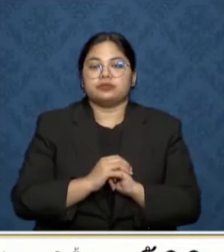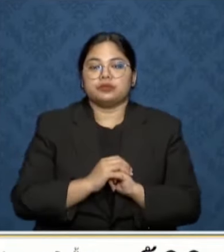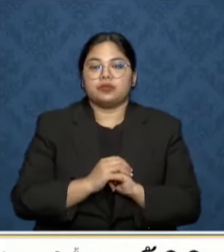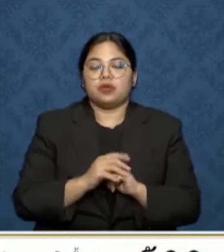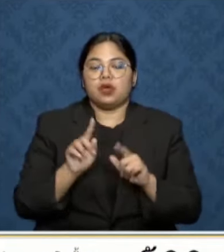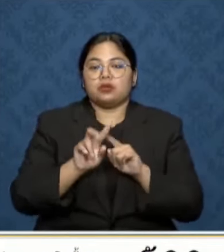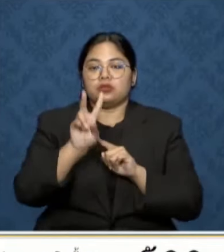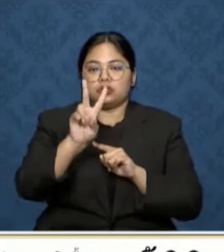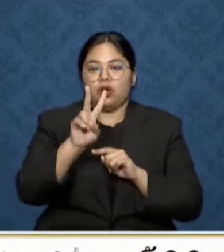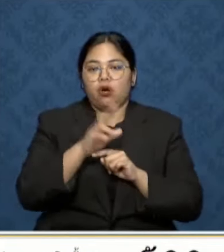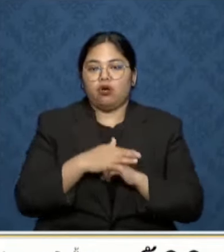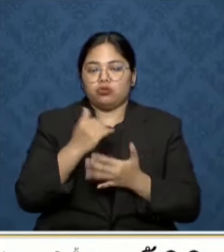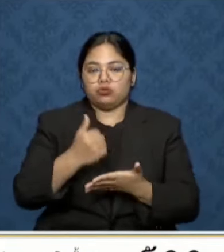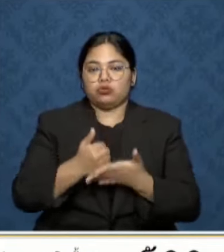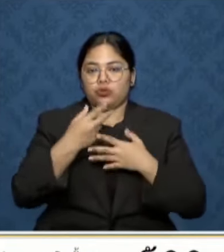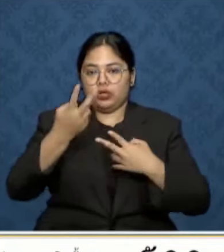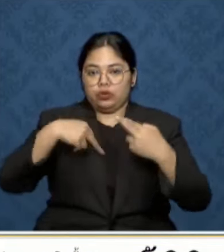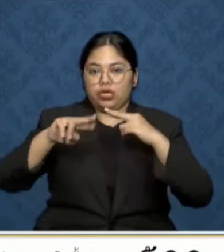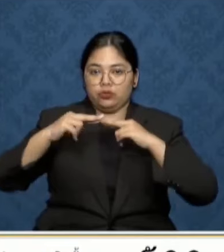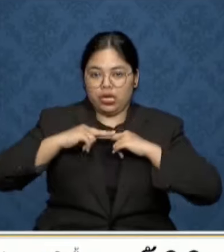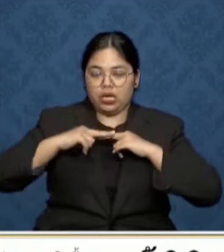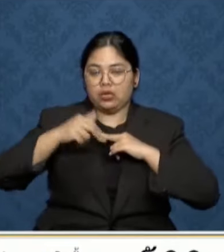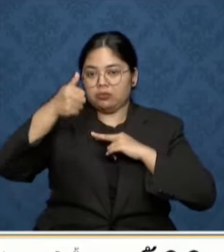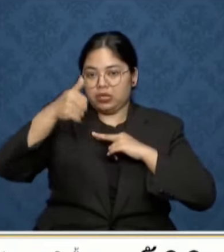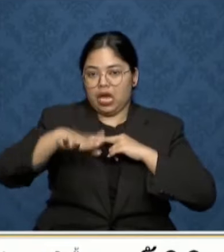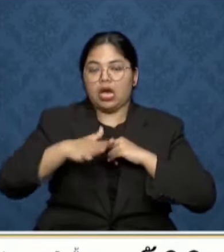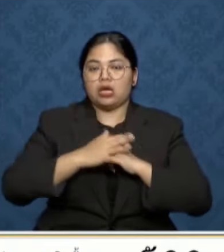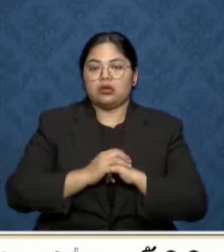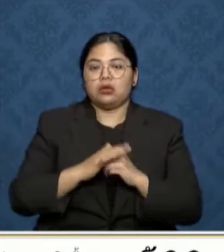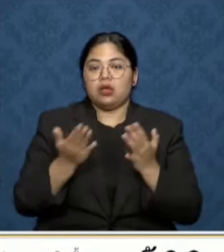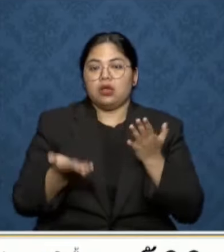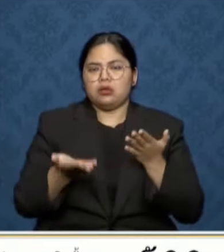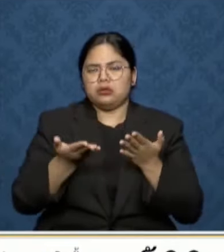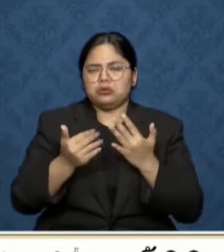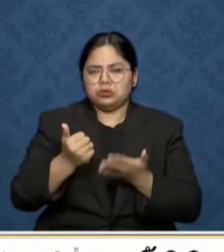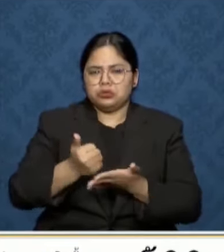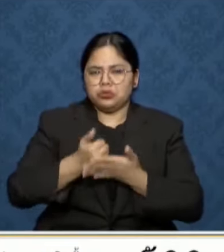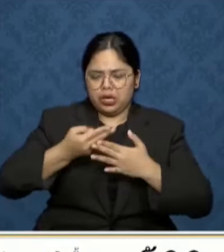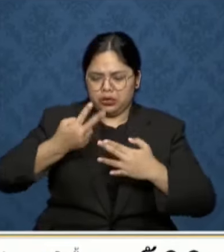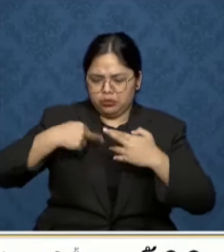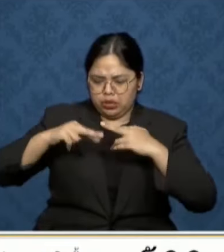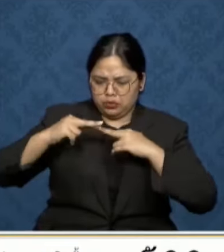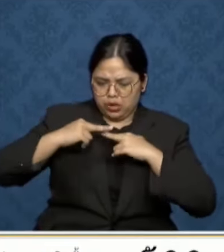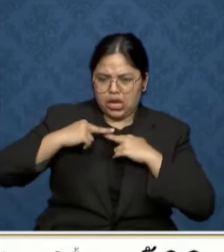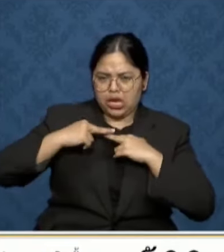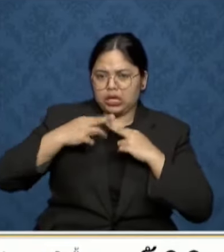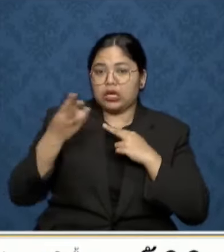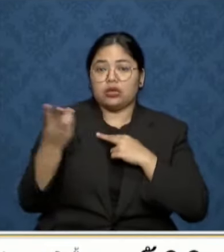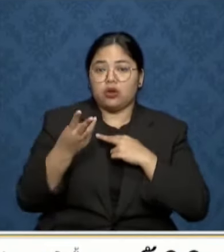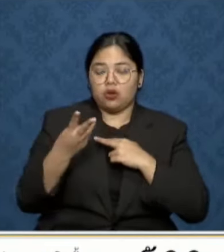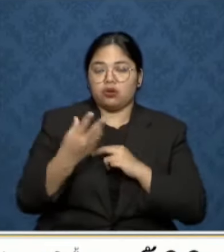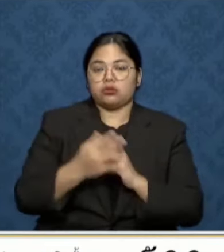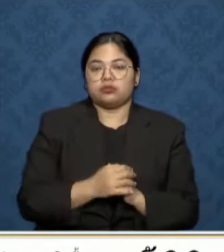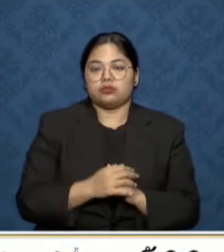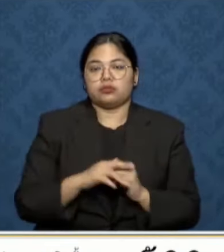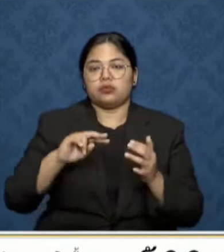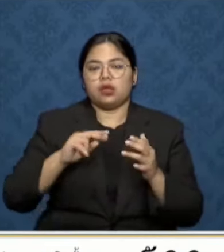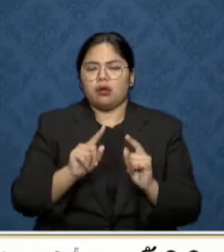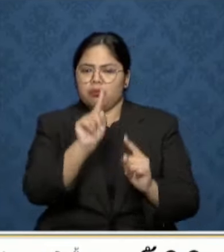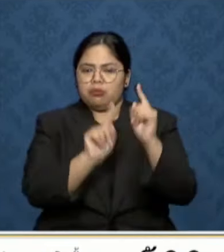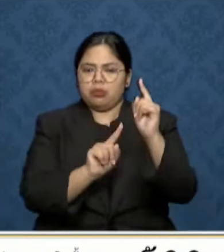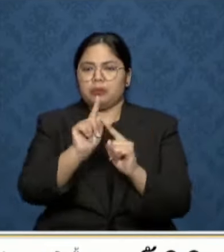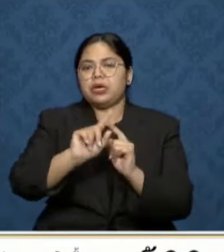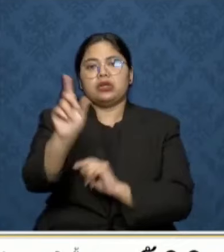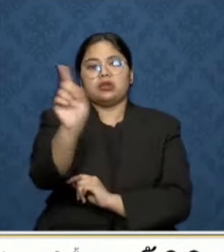จะต้องช่วยเหอตเองไปได้หรือช่วยเหลอตเองได้น้อยอูย Subjective มากเลย ด Dialog?ประรมเมไอ่ะ